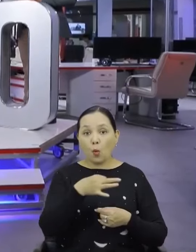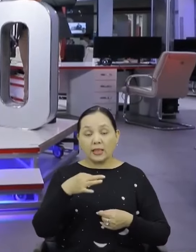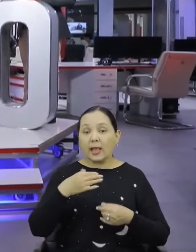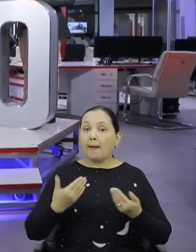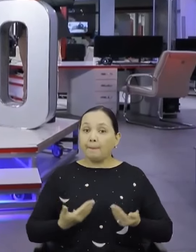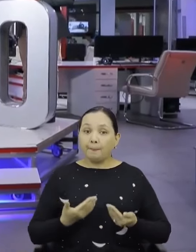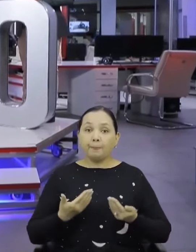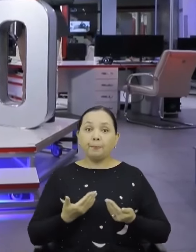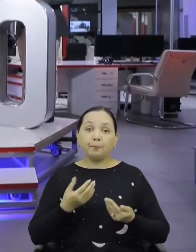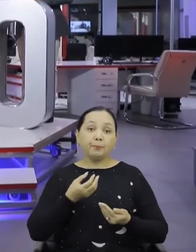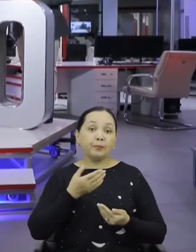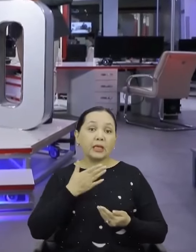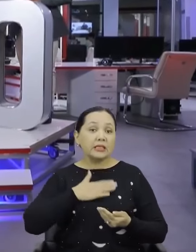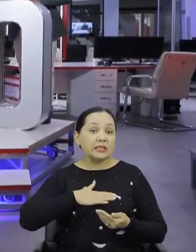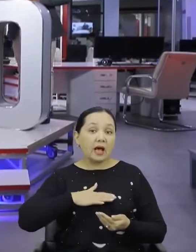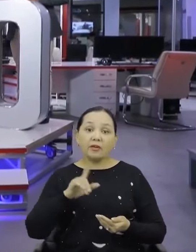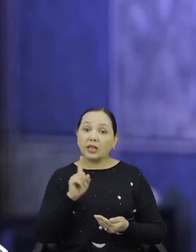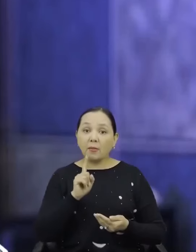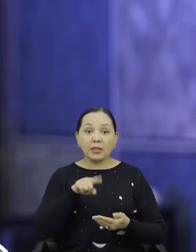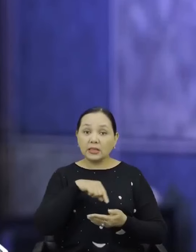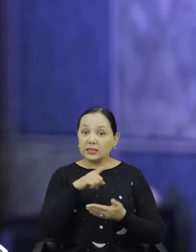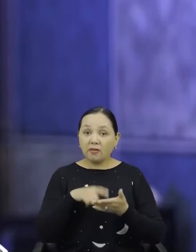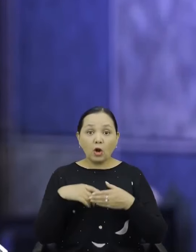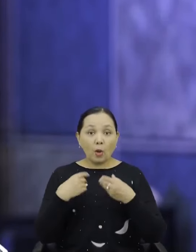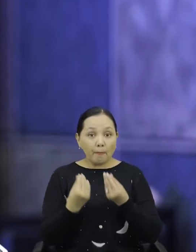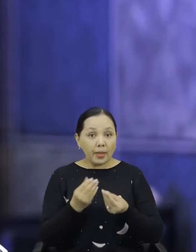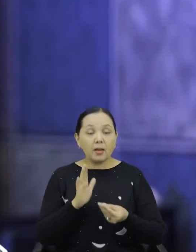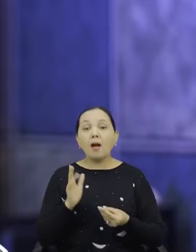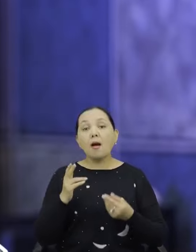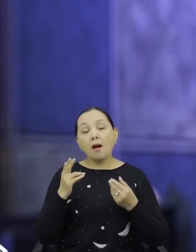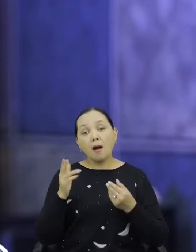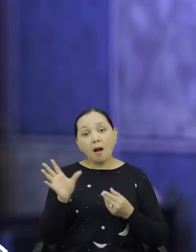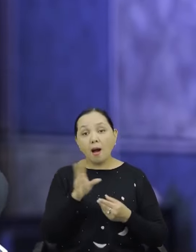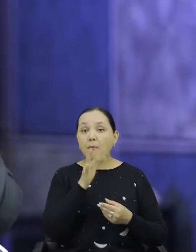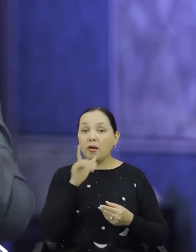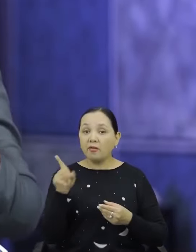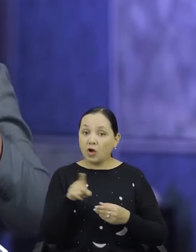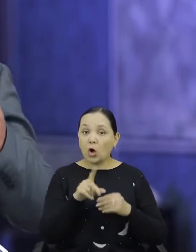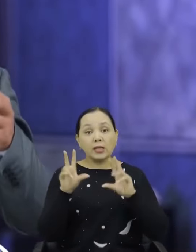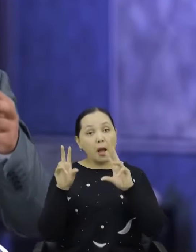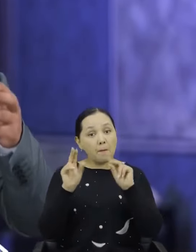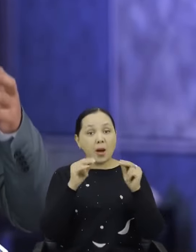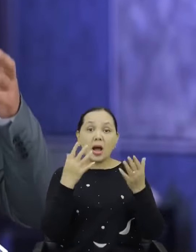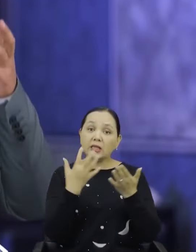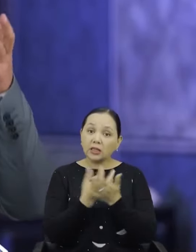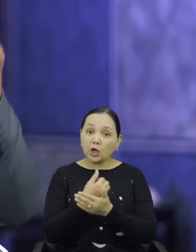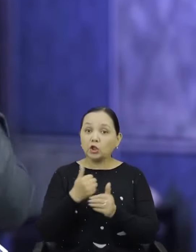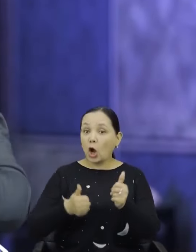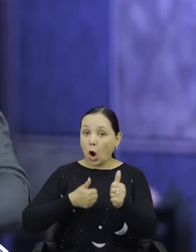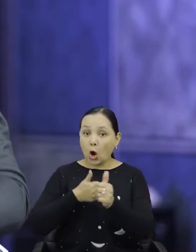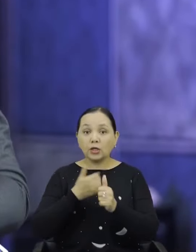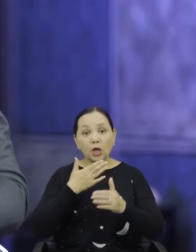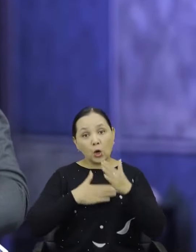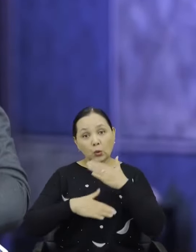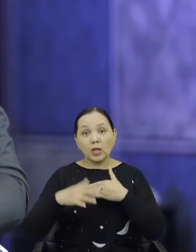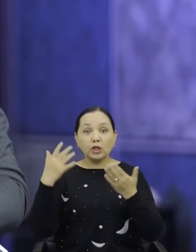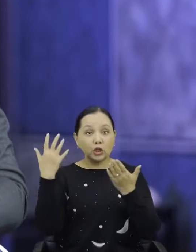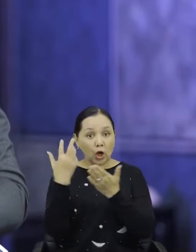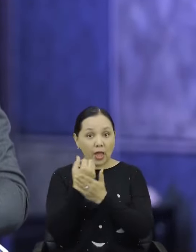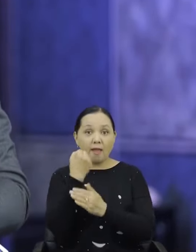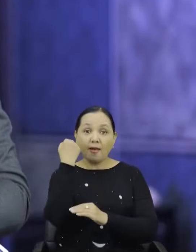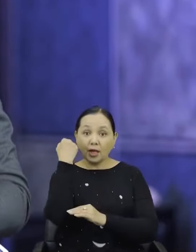Hayotda yashashning zavqi nimada deb savol berilsa, hamma baxt topish, baxt ortidan xursandchilikka erishish